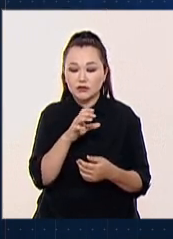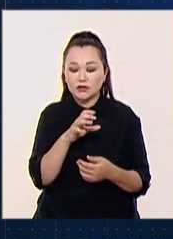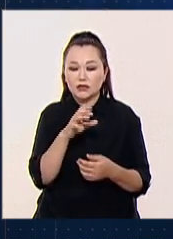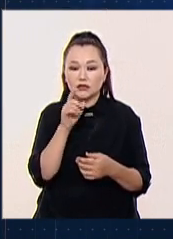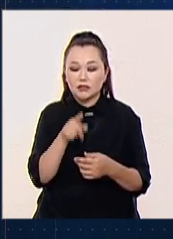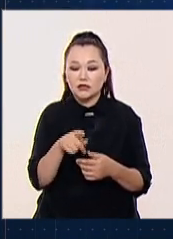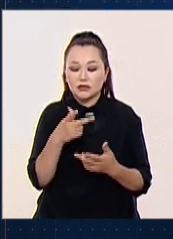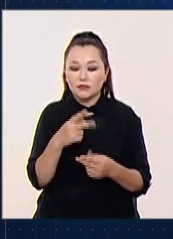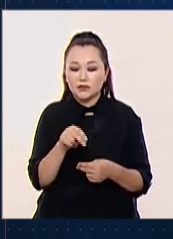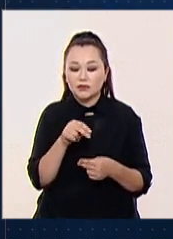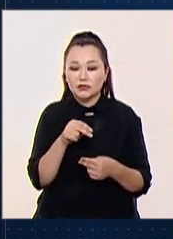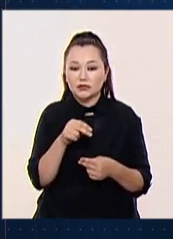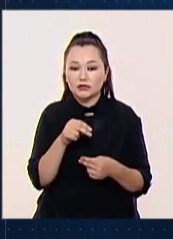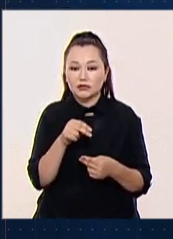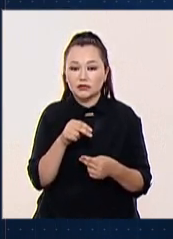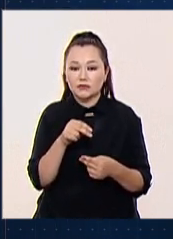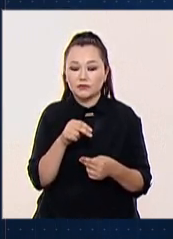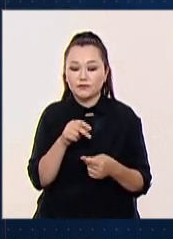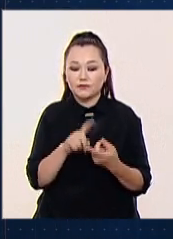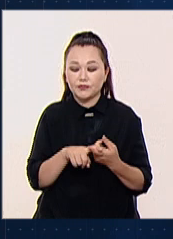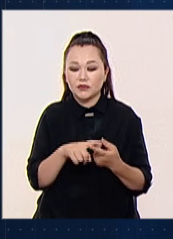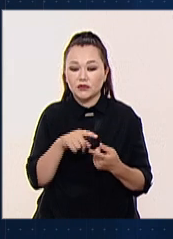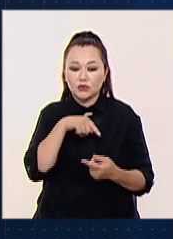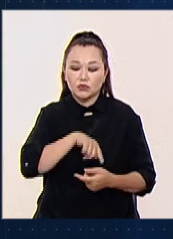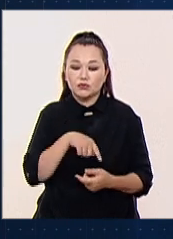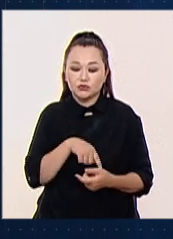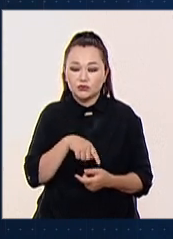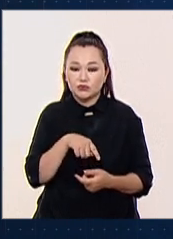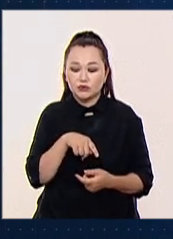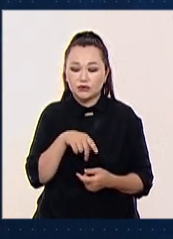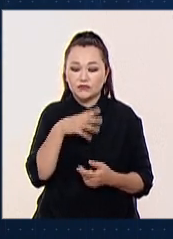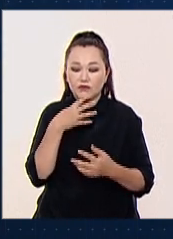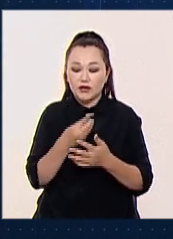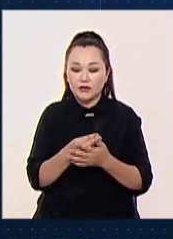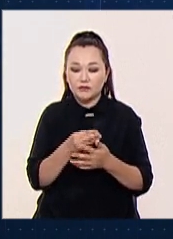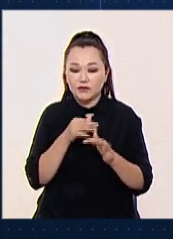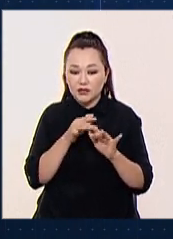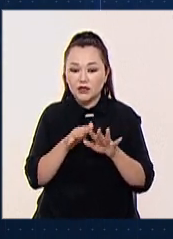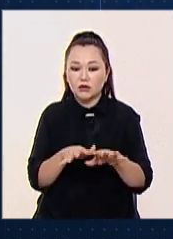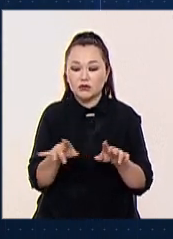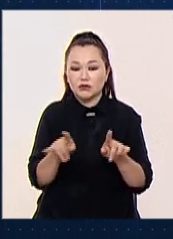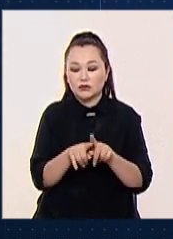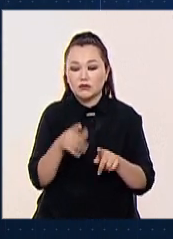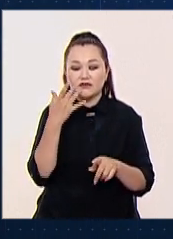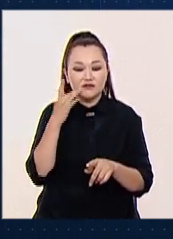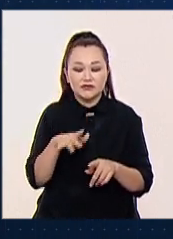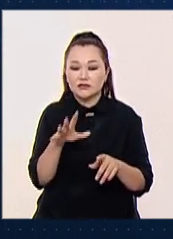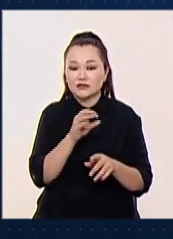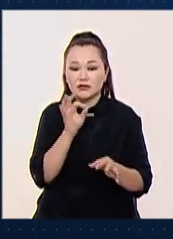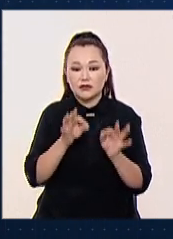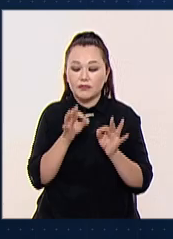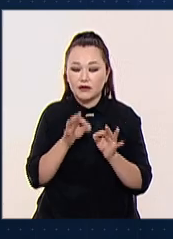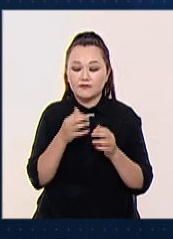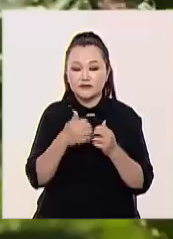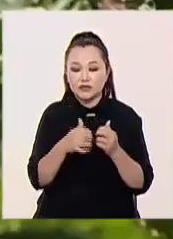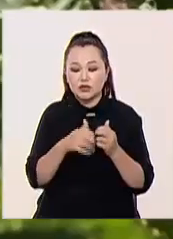где относится с душой к своему делу, там везде нормально, средний урожай